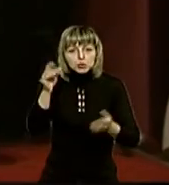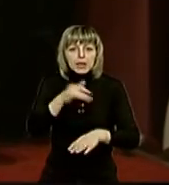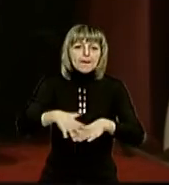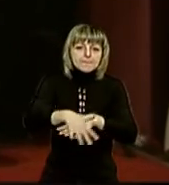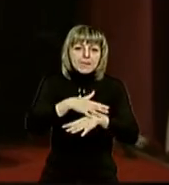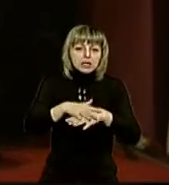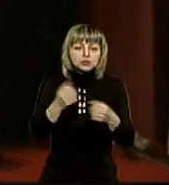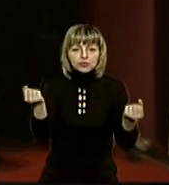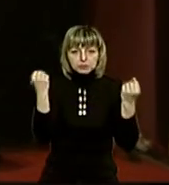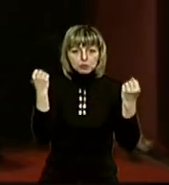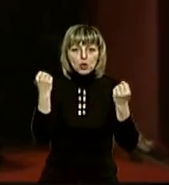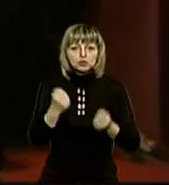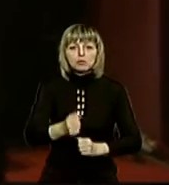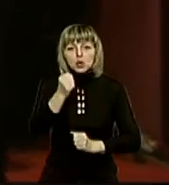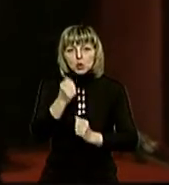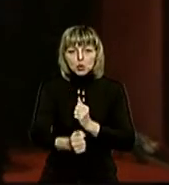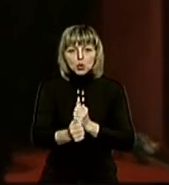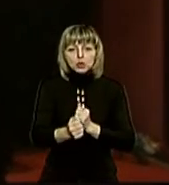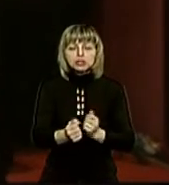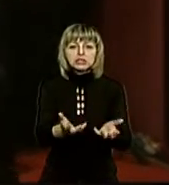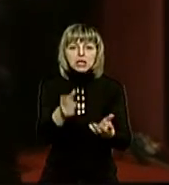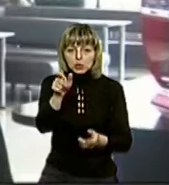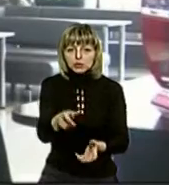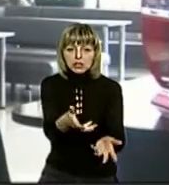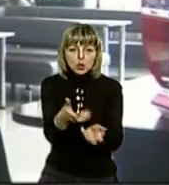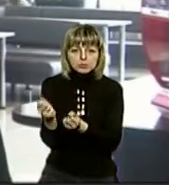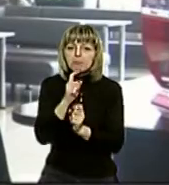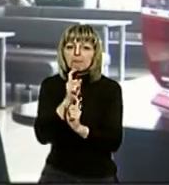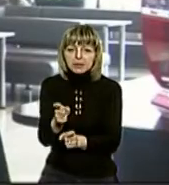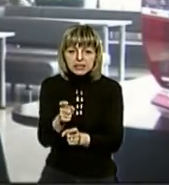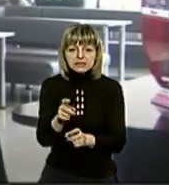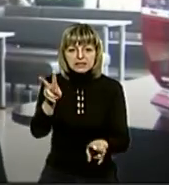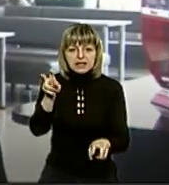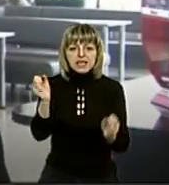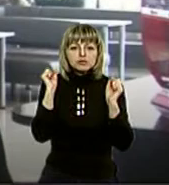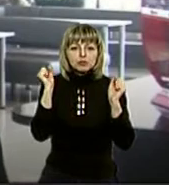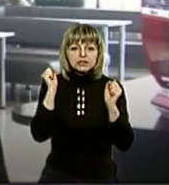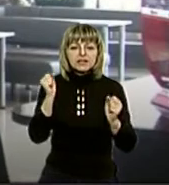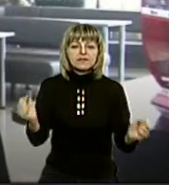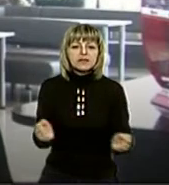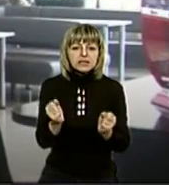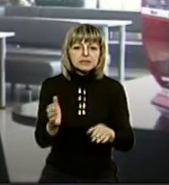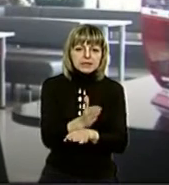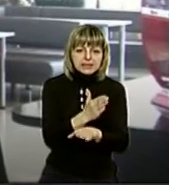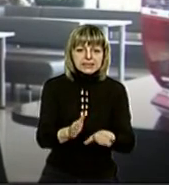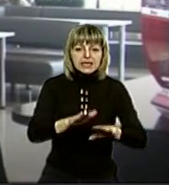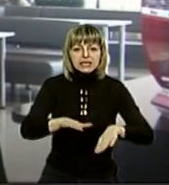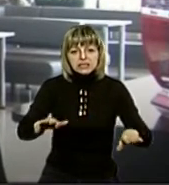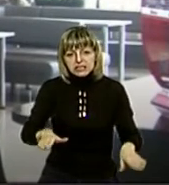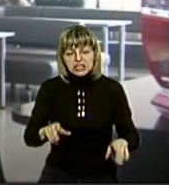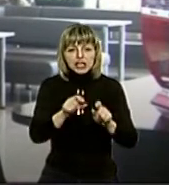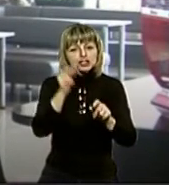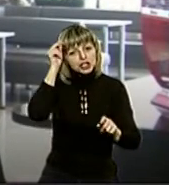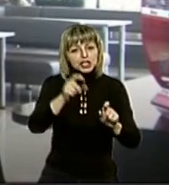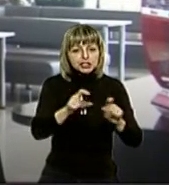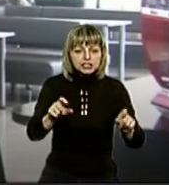масовим спортом. Кожний получить приз. Спортивна зима – це серед дитячих загальноосвітніх шкіл,